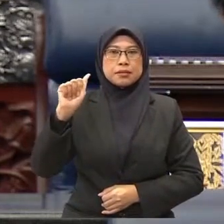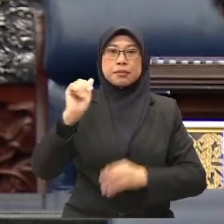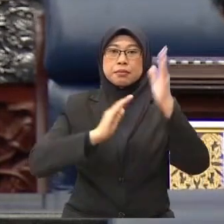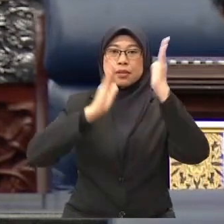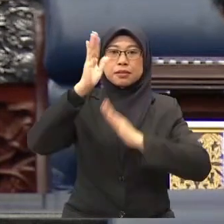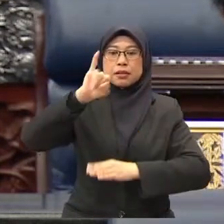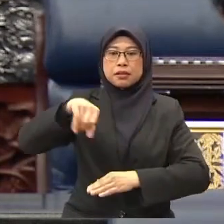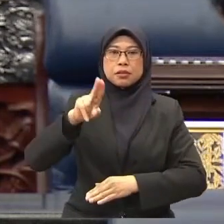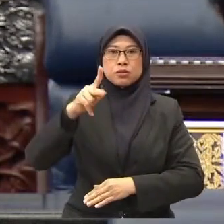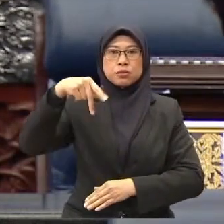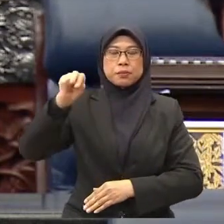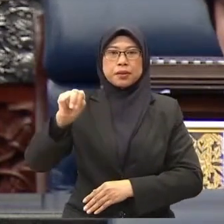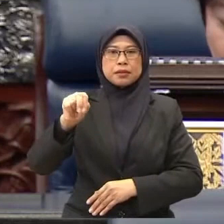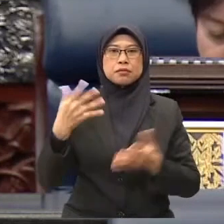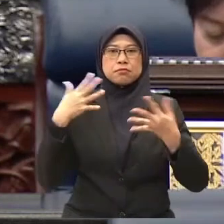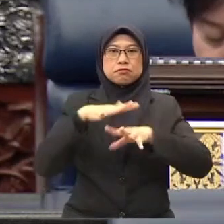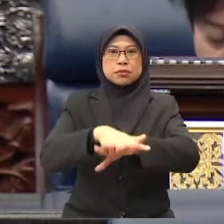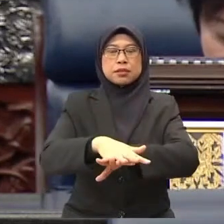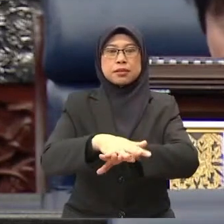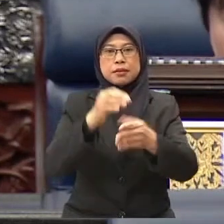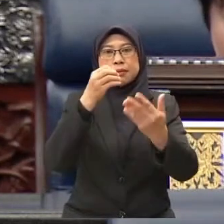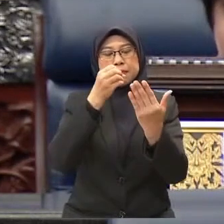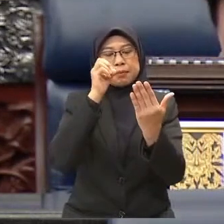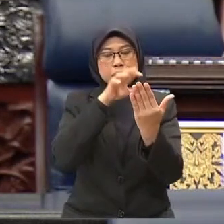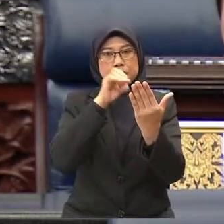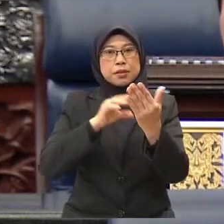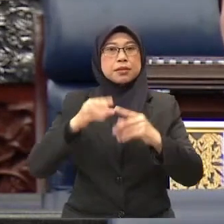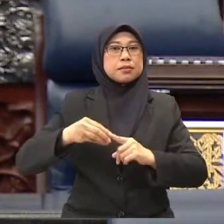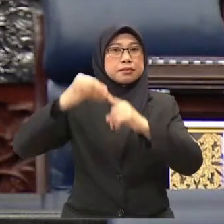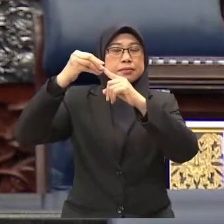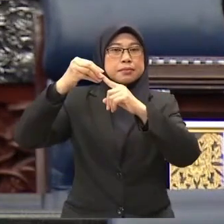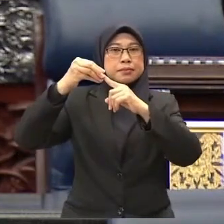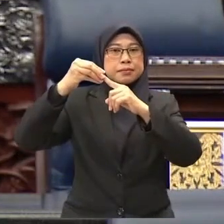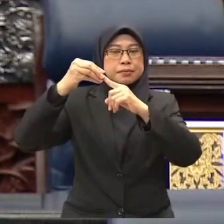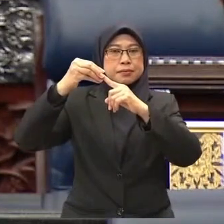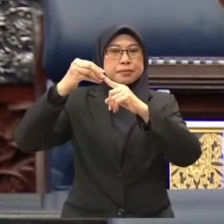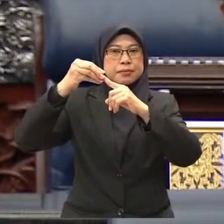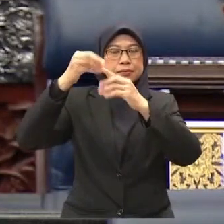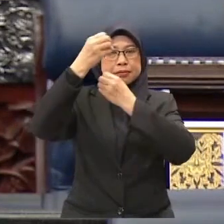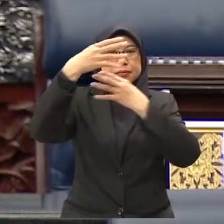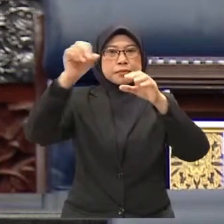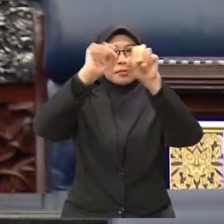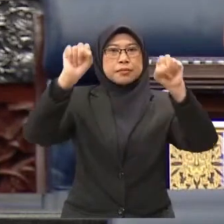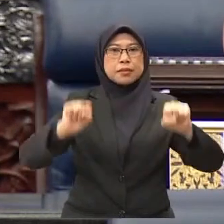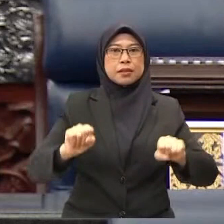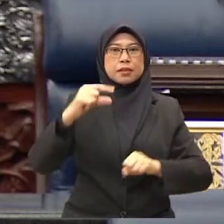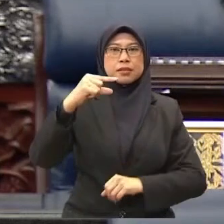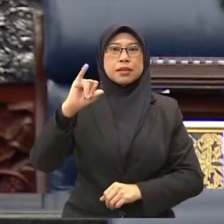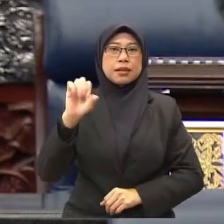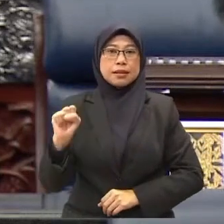merupakan pengintegrasian data spatial dalam aplikasi Geographic Information System,